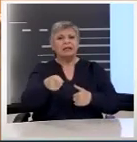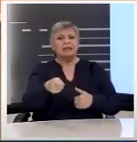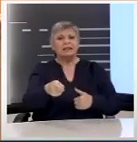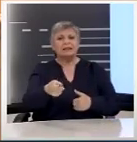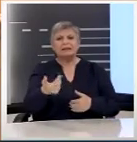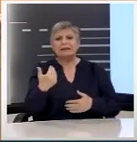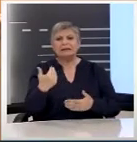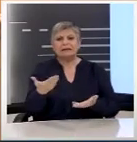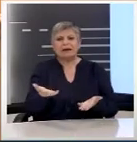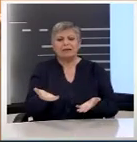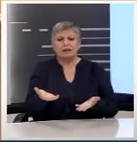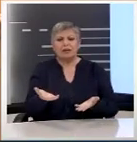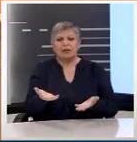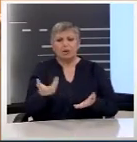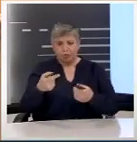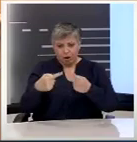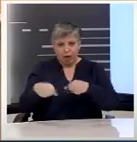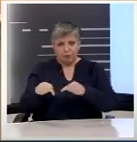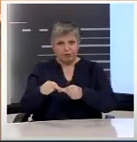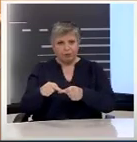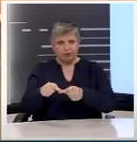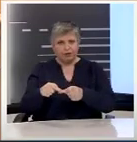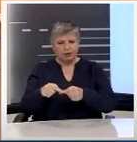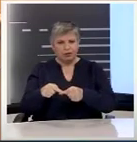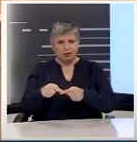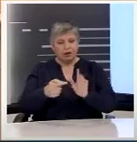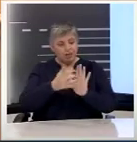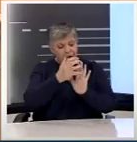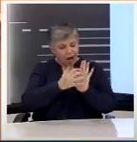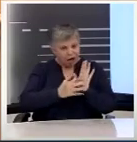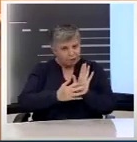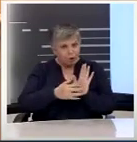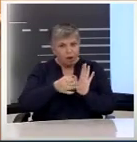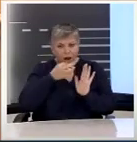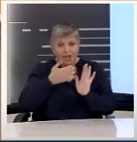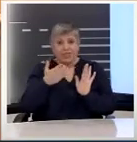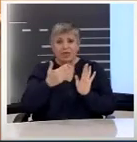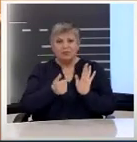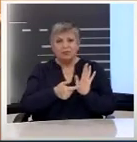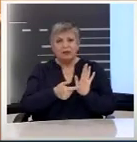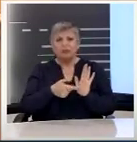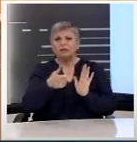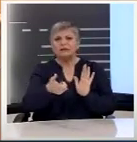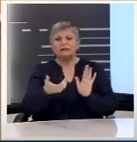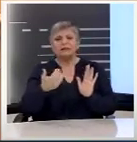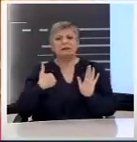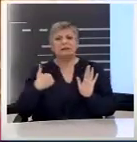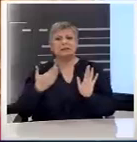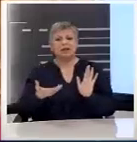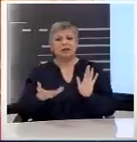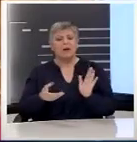Λέτε η υπόθεση δεν μπήκε στο αρχείο για τον κύριο Καμένο. Παρακαλώ. Και για τον λιμενικό